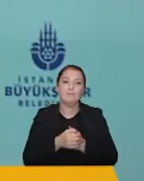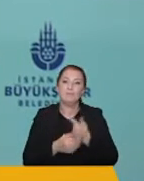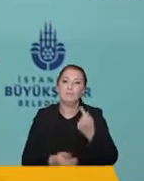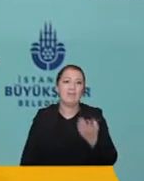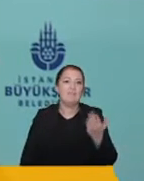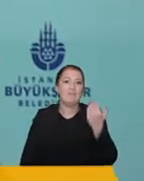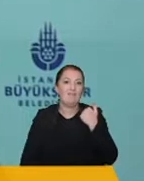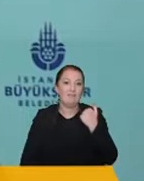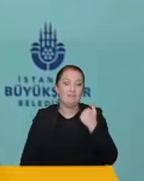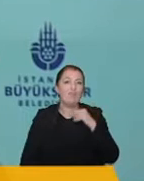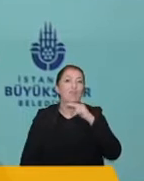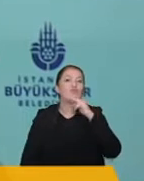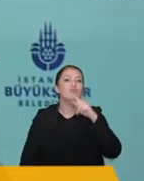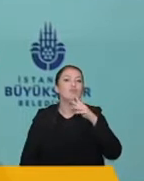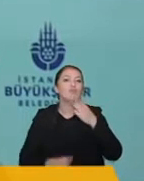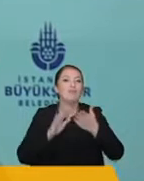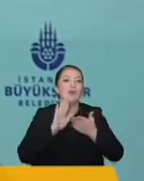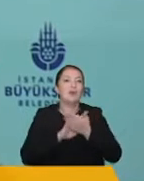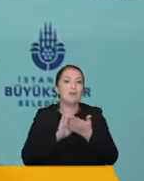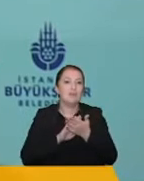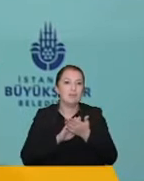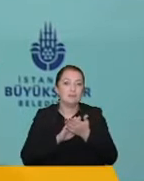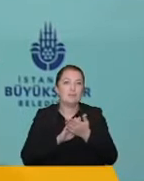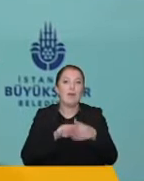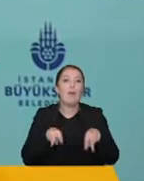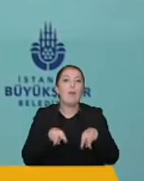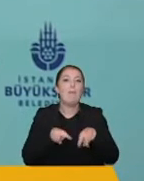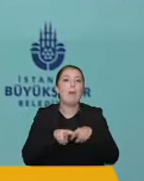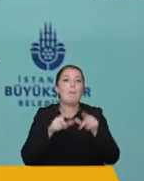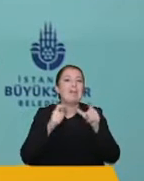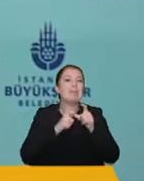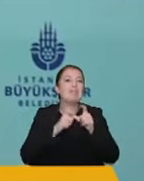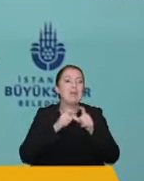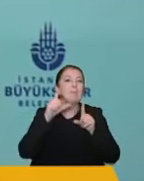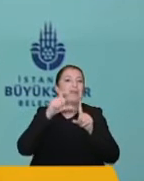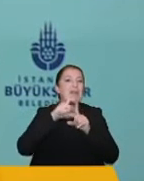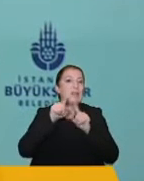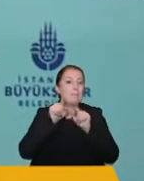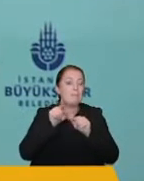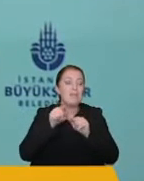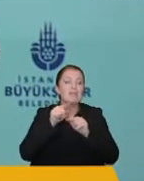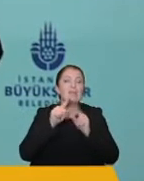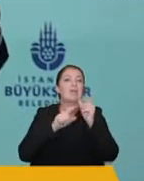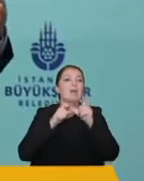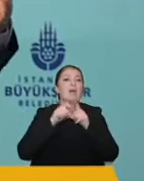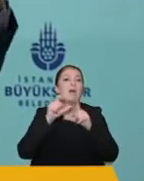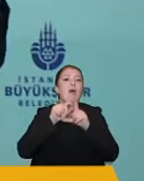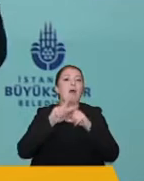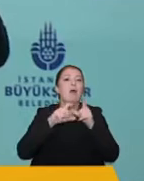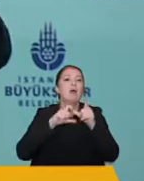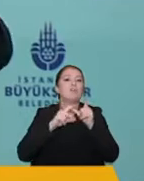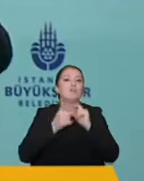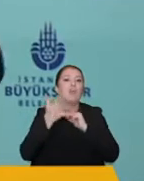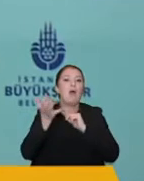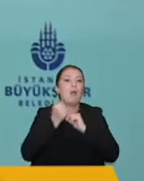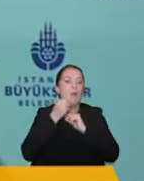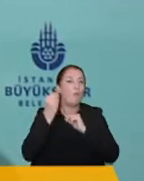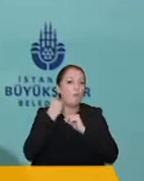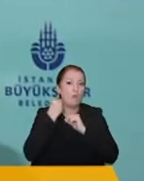Biraz önce konuşmacı arkadaşımız Mehmet Selim Bilmen, İktaş'tan alınan